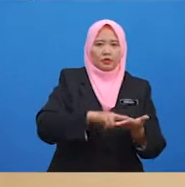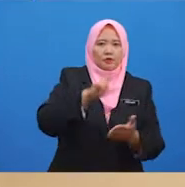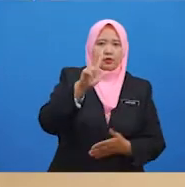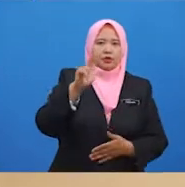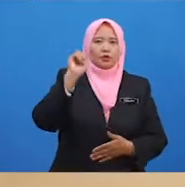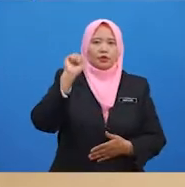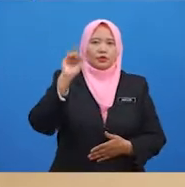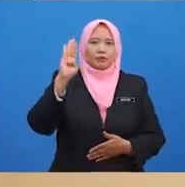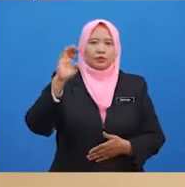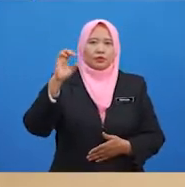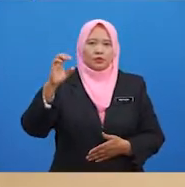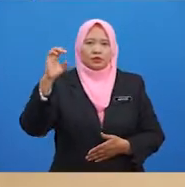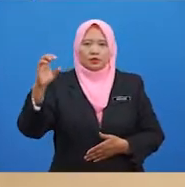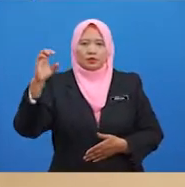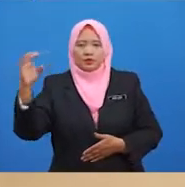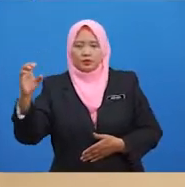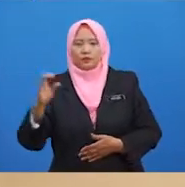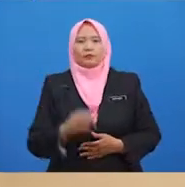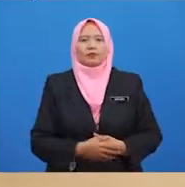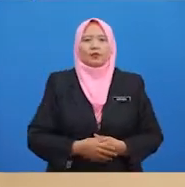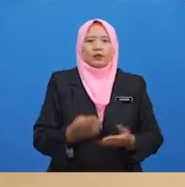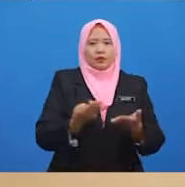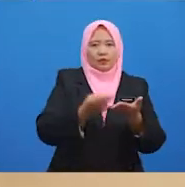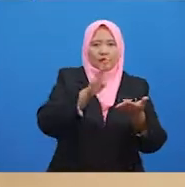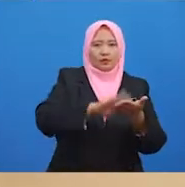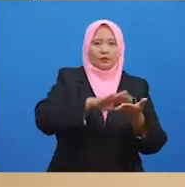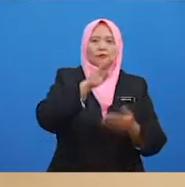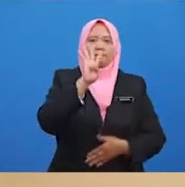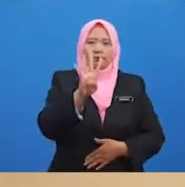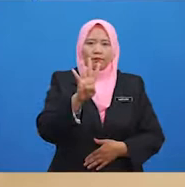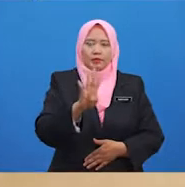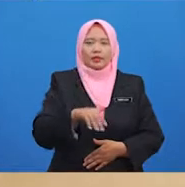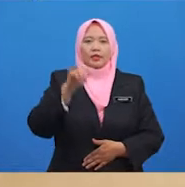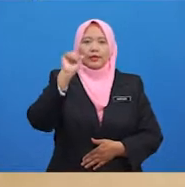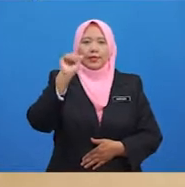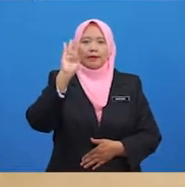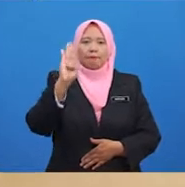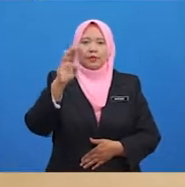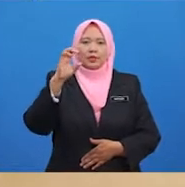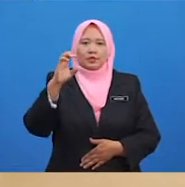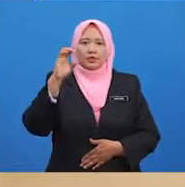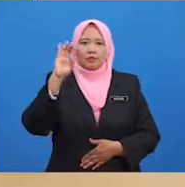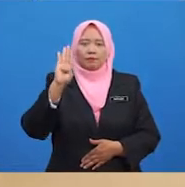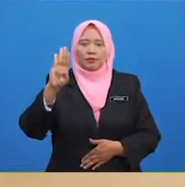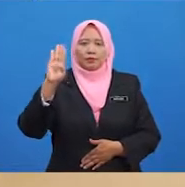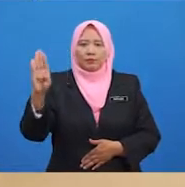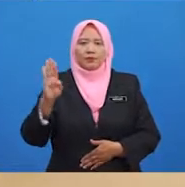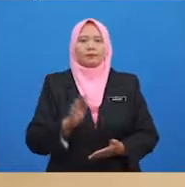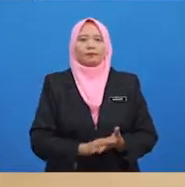A, B, C, C, C. Rangkap keempat, A, B, C, B,